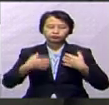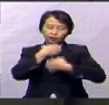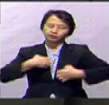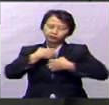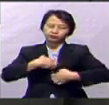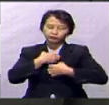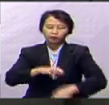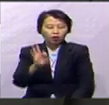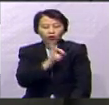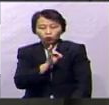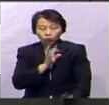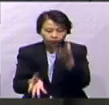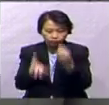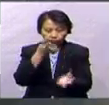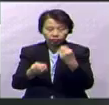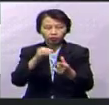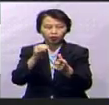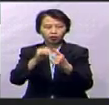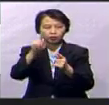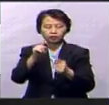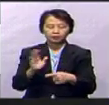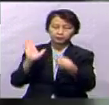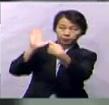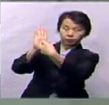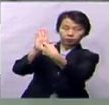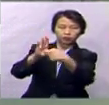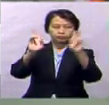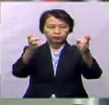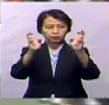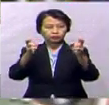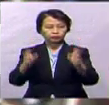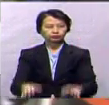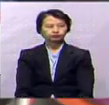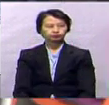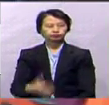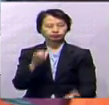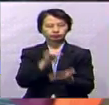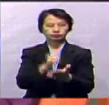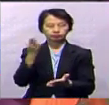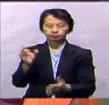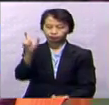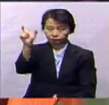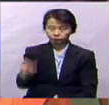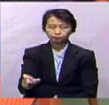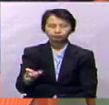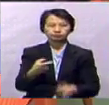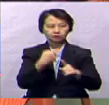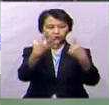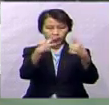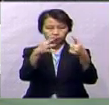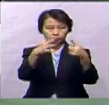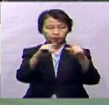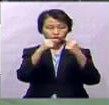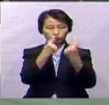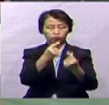than another just boring subject. Itulah antara komitmen Benjamin Hines yang merupakan salah seorang daripada 14 guru